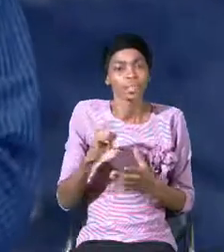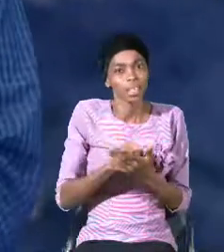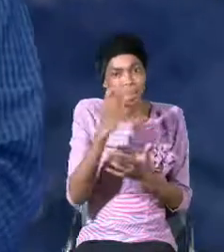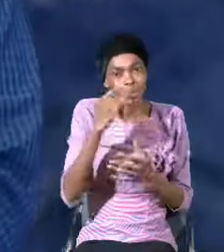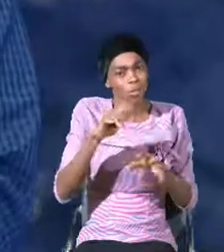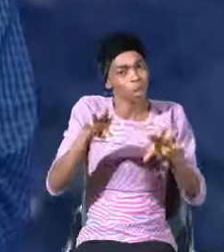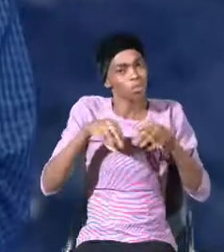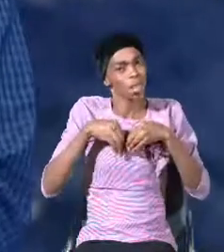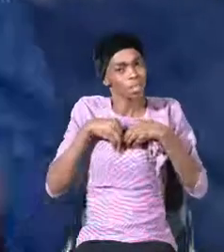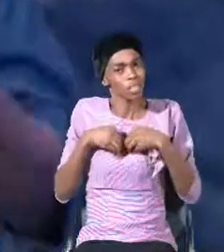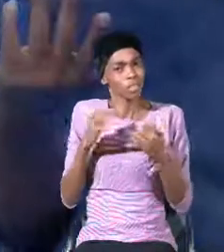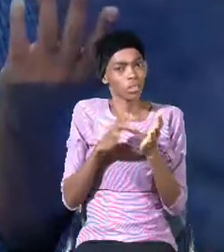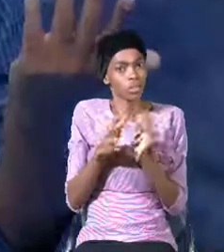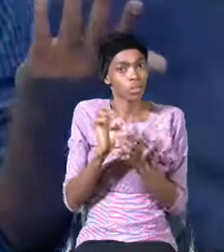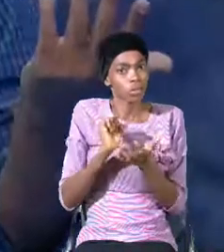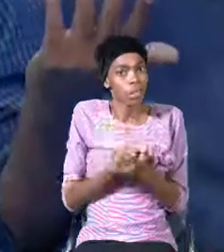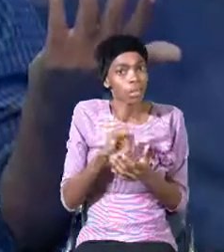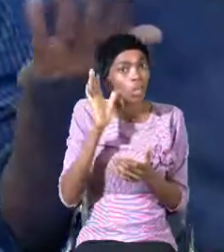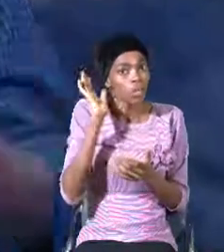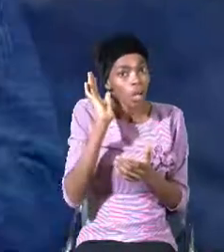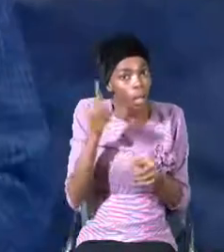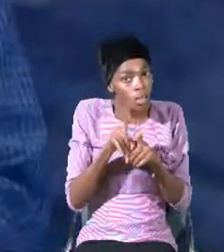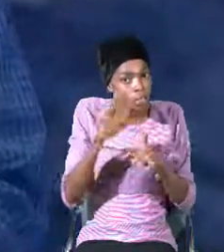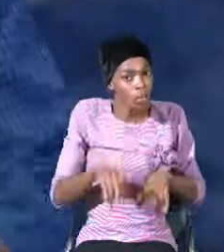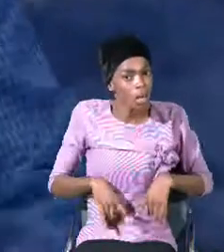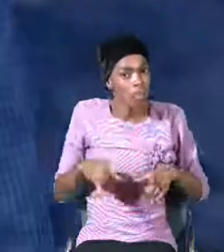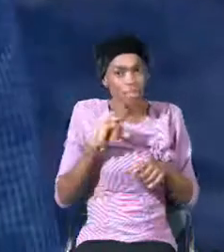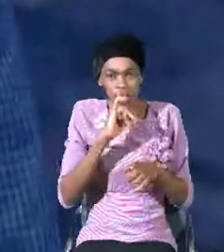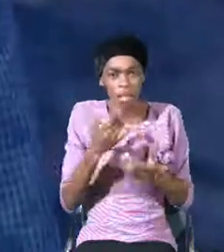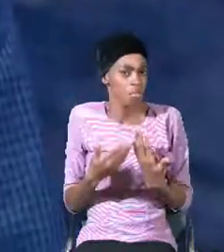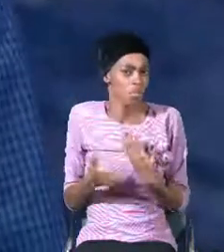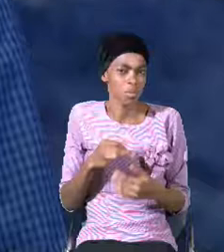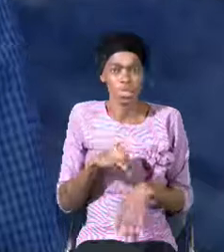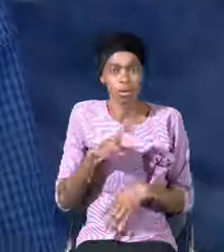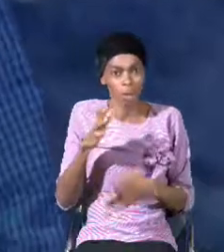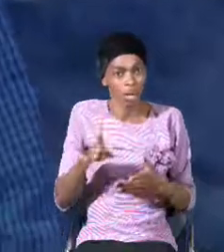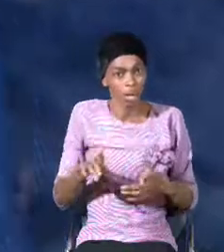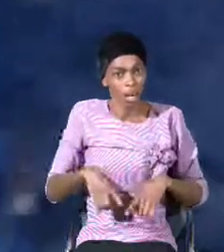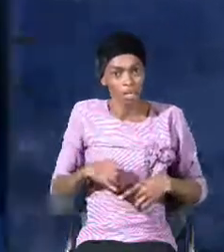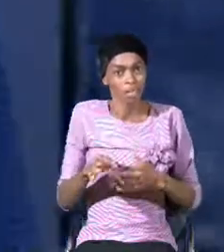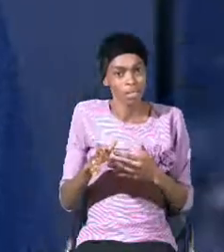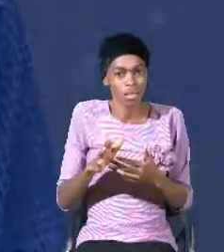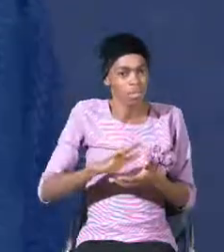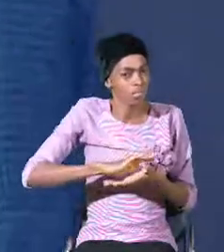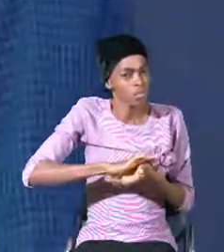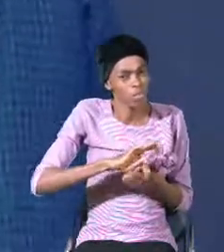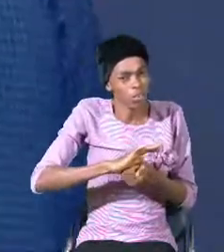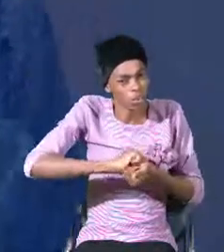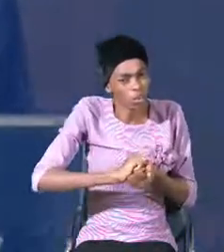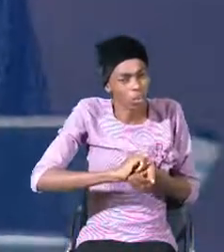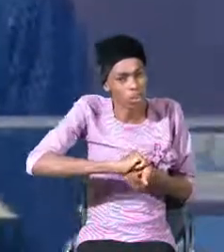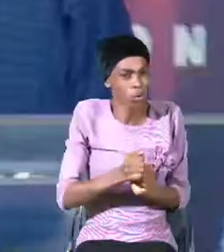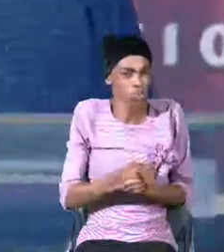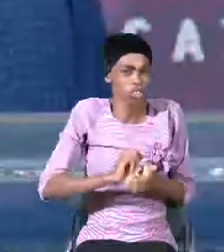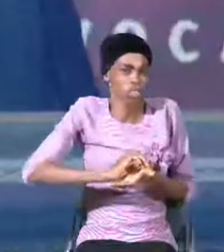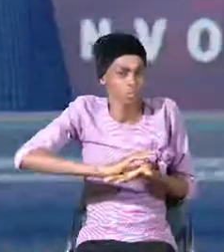afin que, comme ta vie est maintenant, peut-être elle est dans désordre, mais Dieu qui t'a créé, il dit, regarde ta